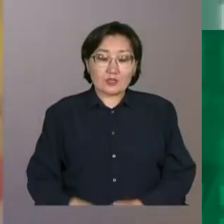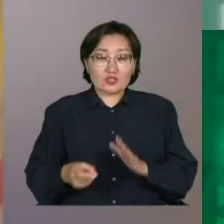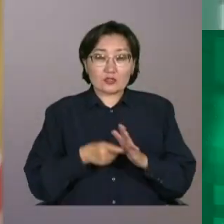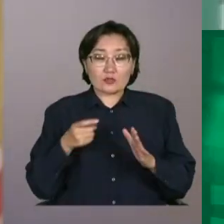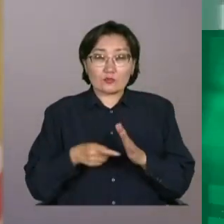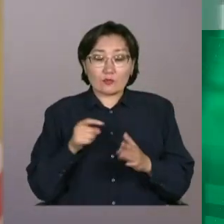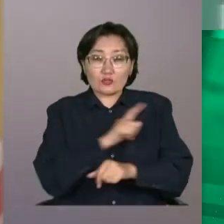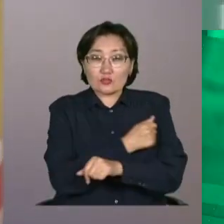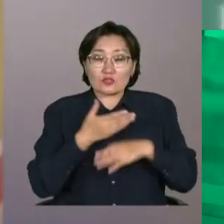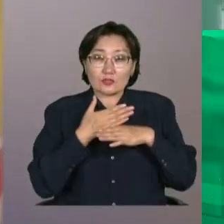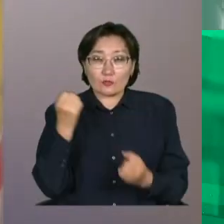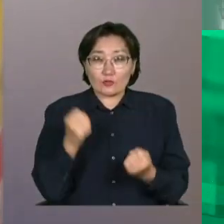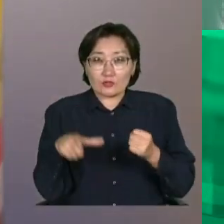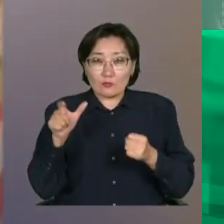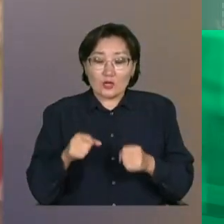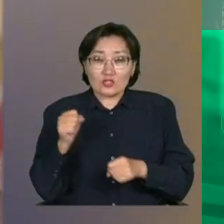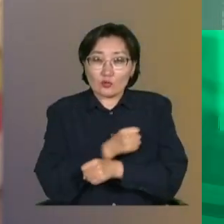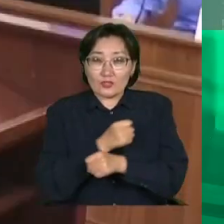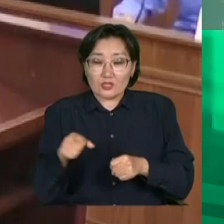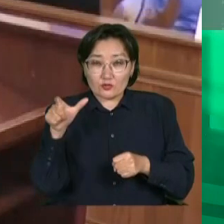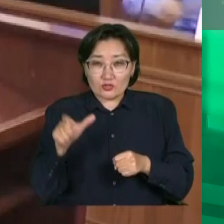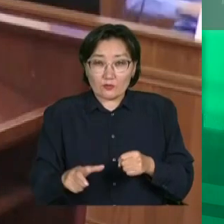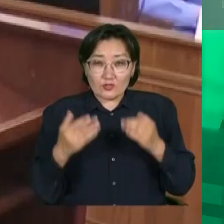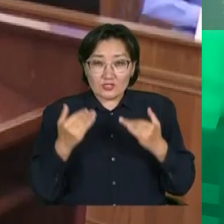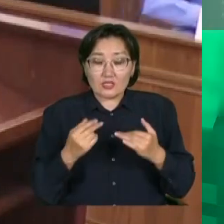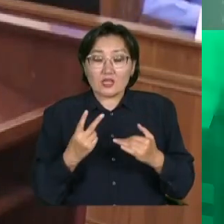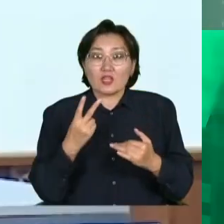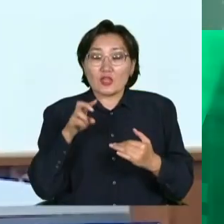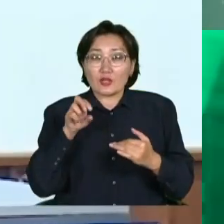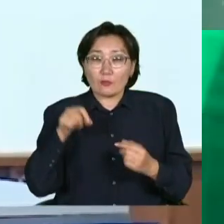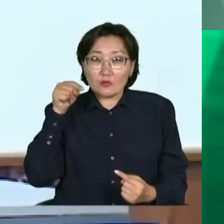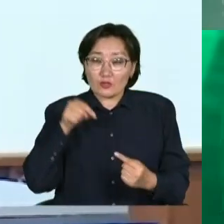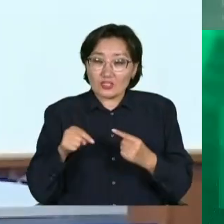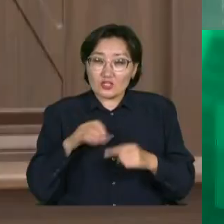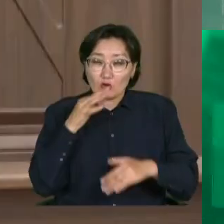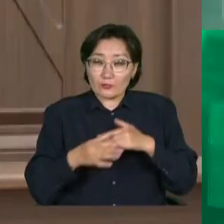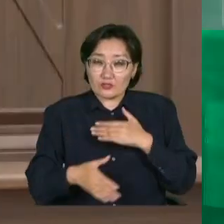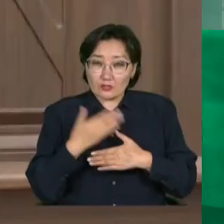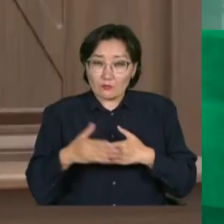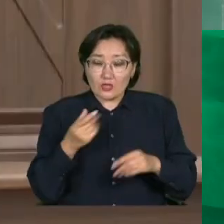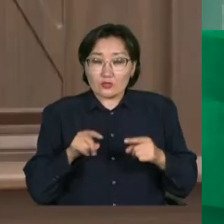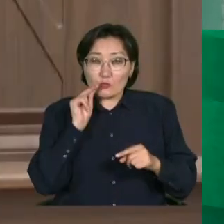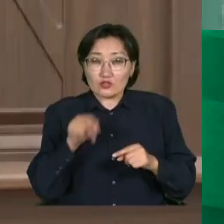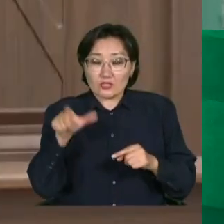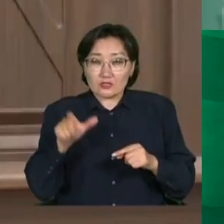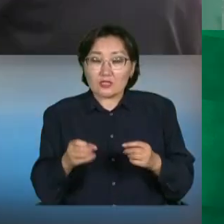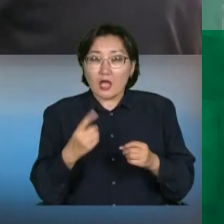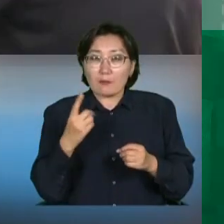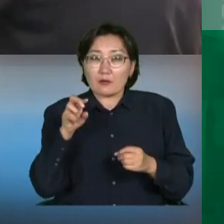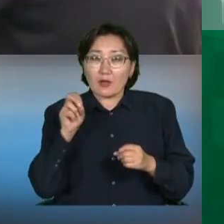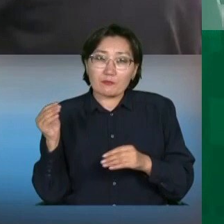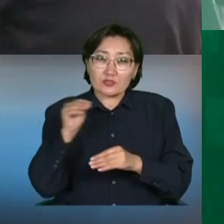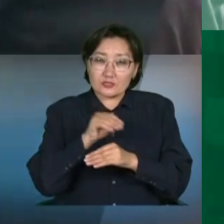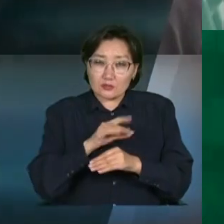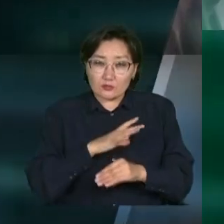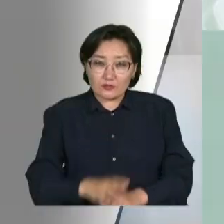Қарағандыда жедел жәрдем жүргізушісін соққыға жыққан азамат енді екі бап бойынша жауапқа тартылмақ. Неге сотталушының үстінен тағы бір қылмыстық